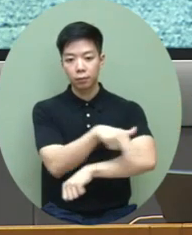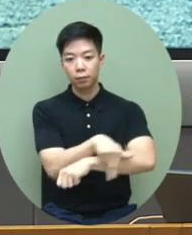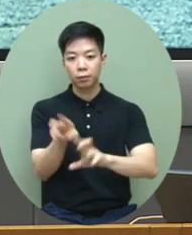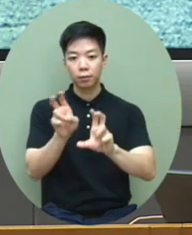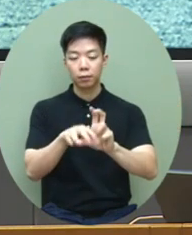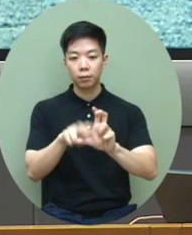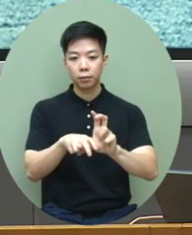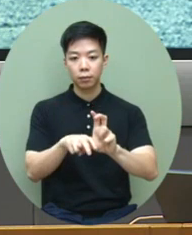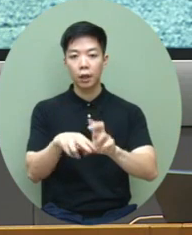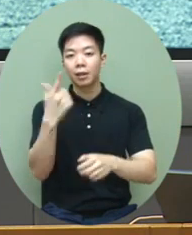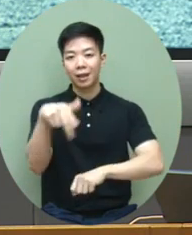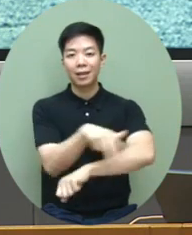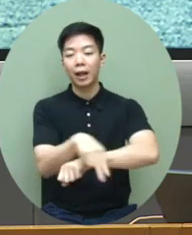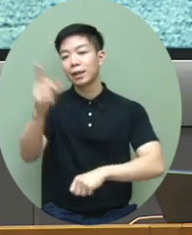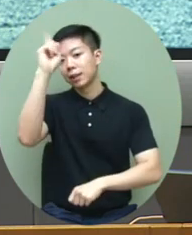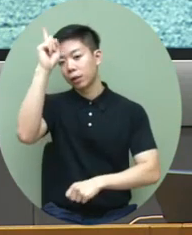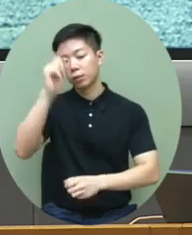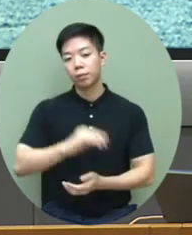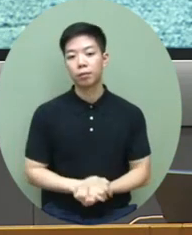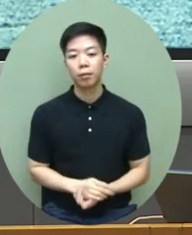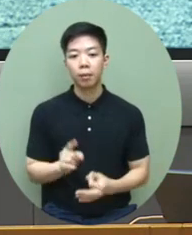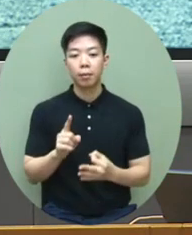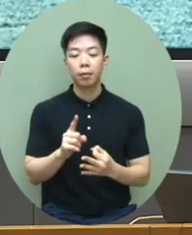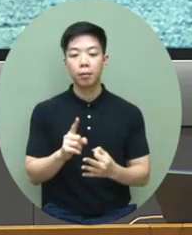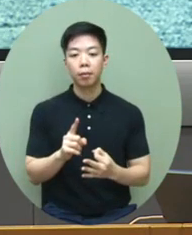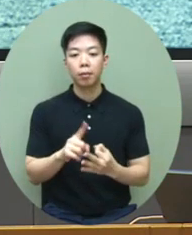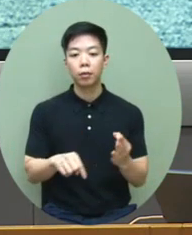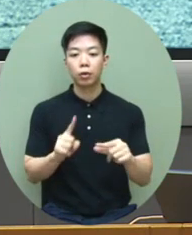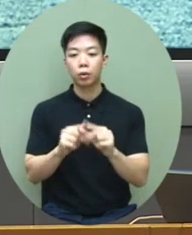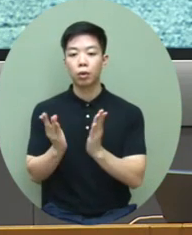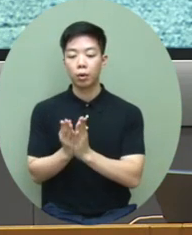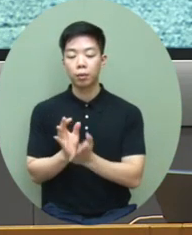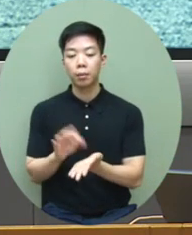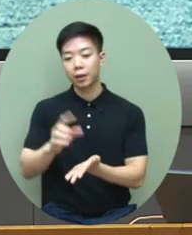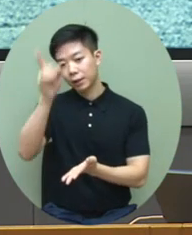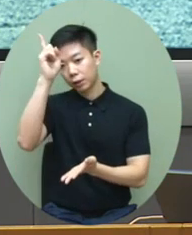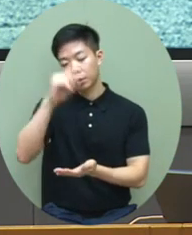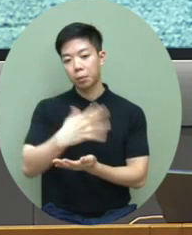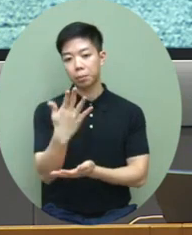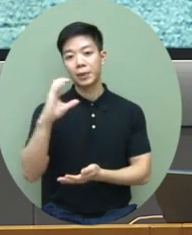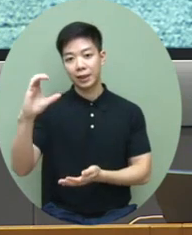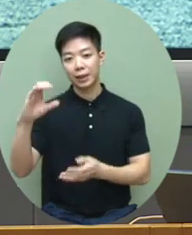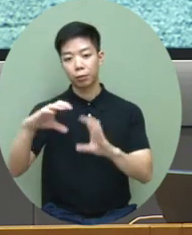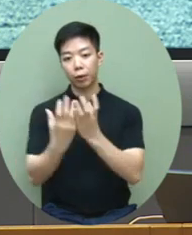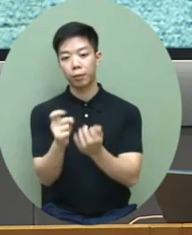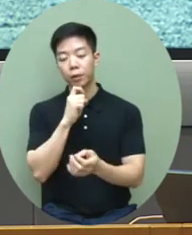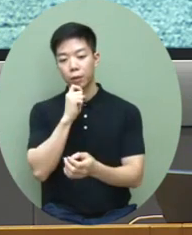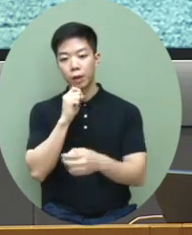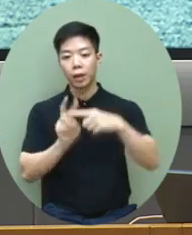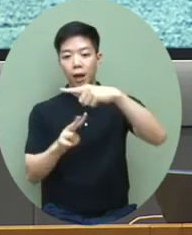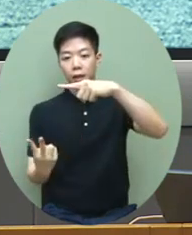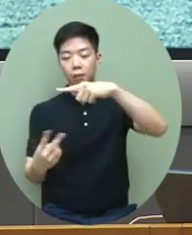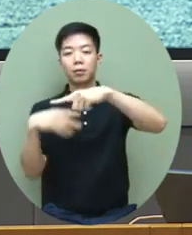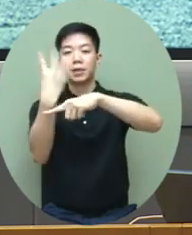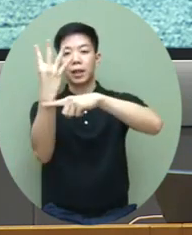貢坑口區鄭直之中學在西貢的 5C 班就有4位學生確診，總共有22位學